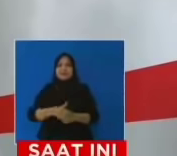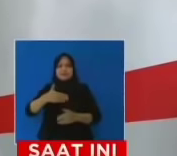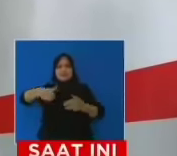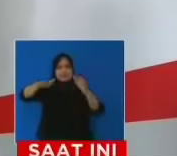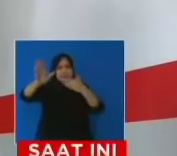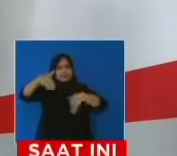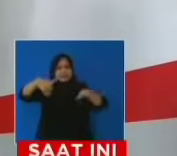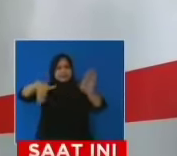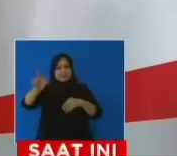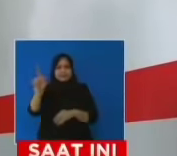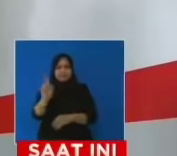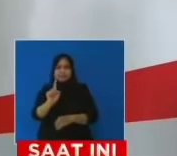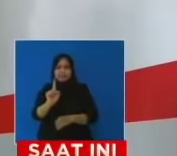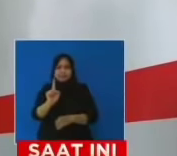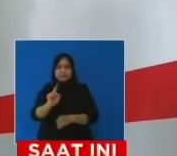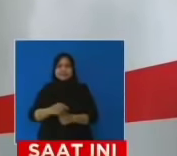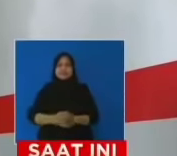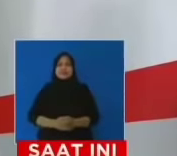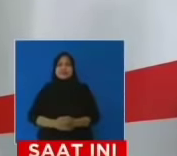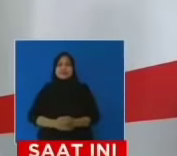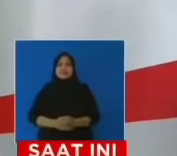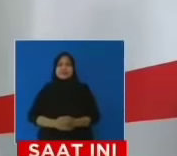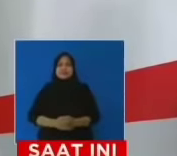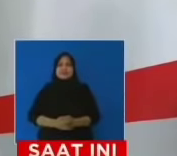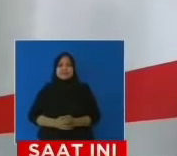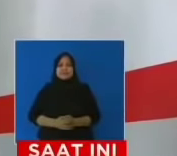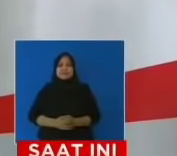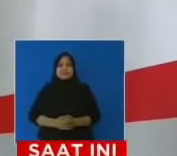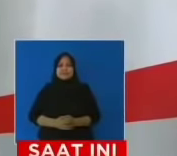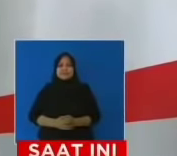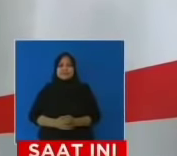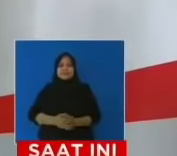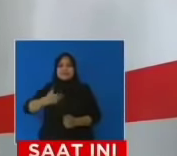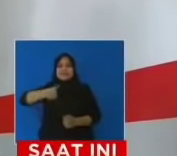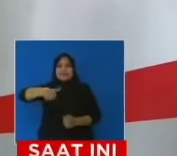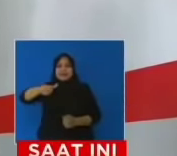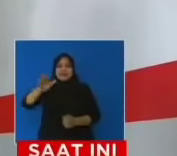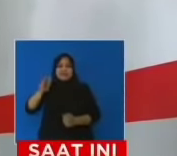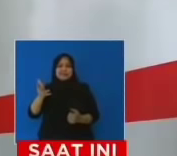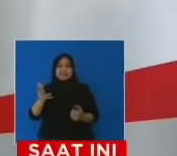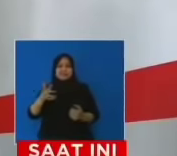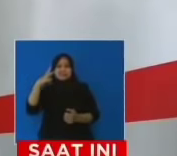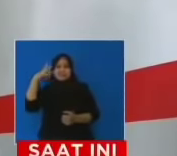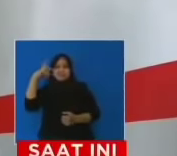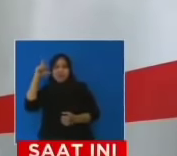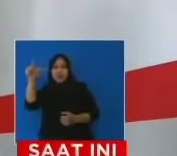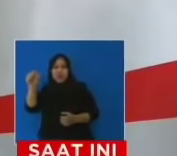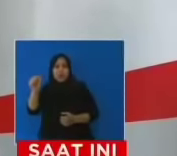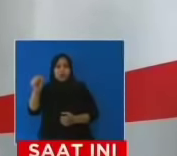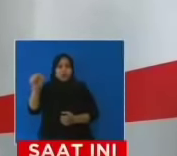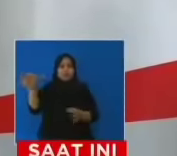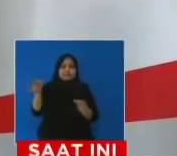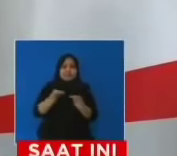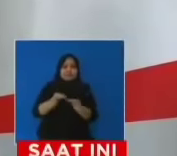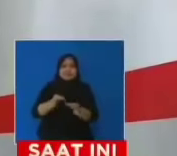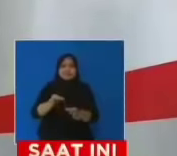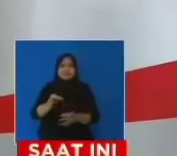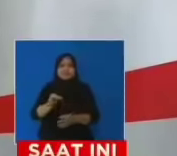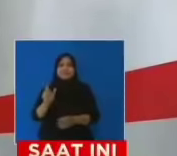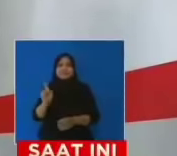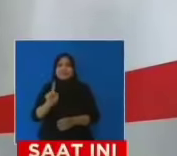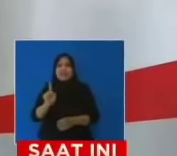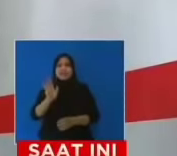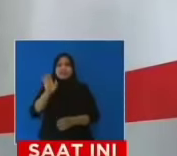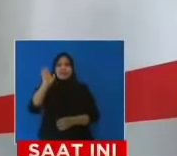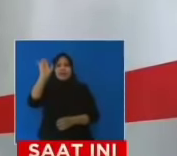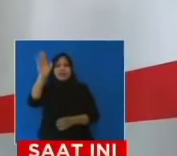bepergian, tidak melakukan perjalanan kemanapun, karena ini pasti akan menimbulkan risiko yang